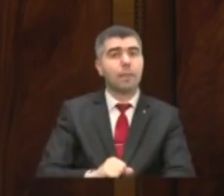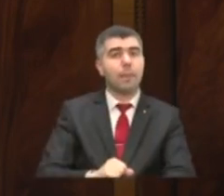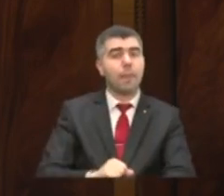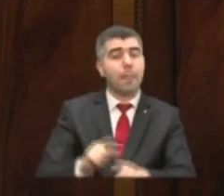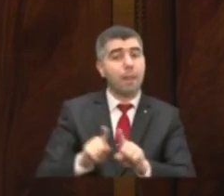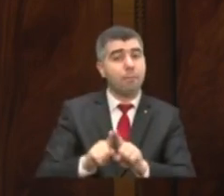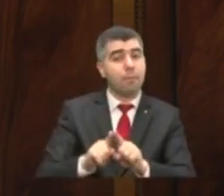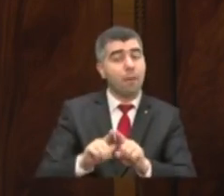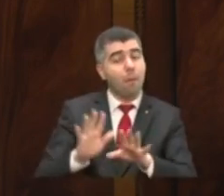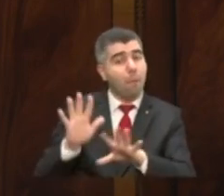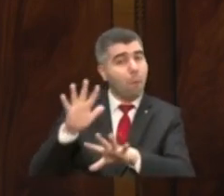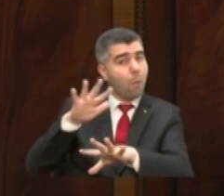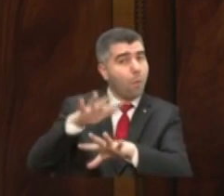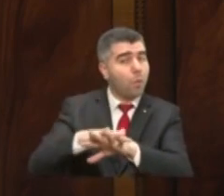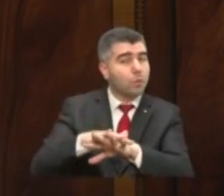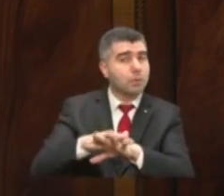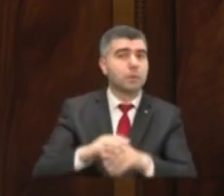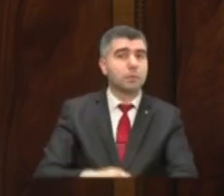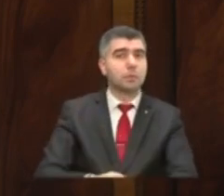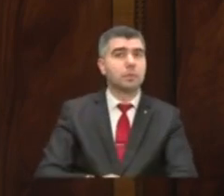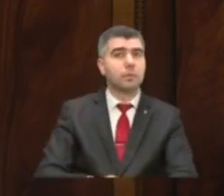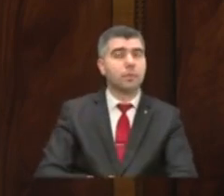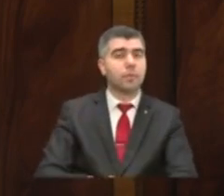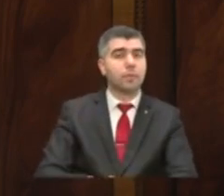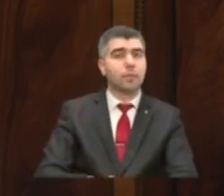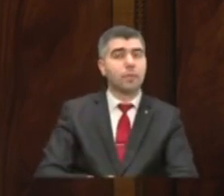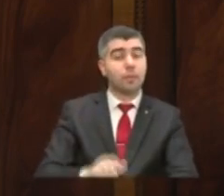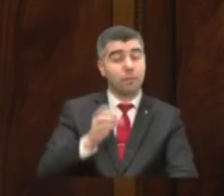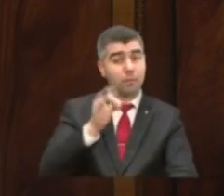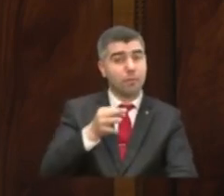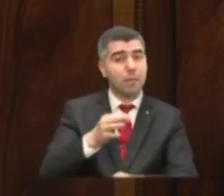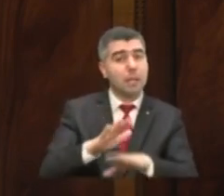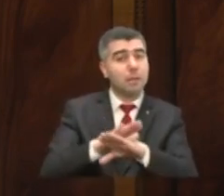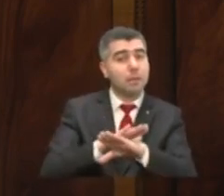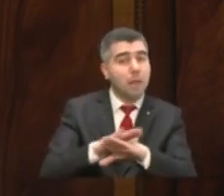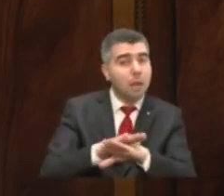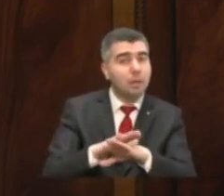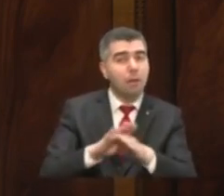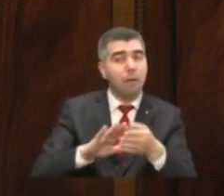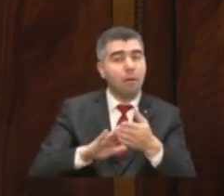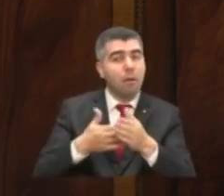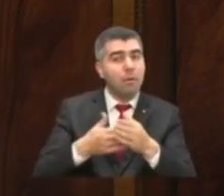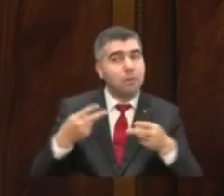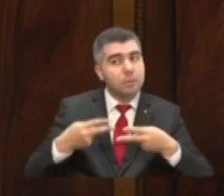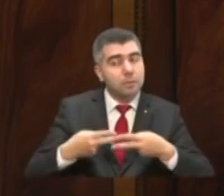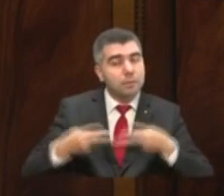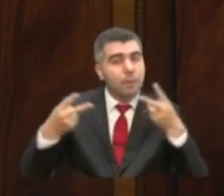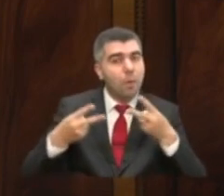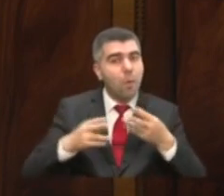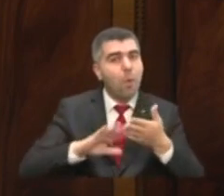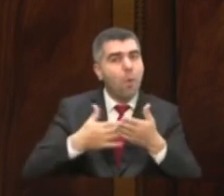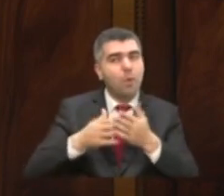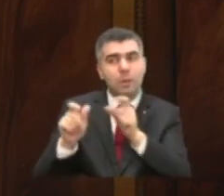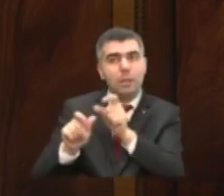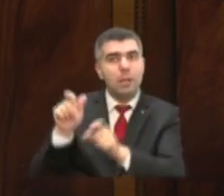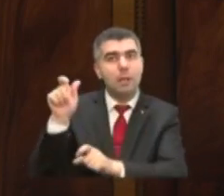تعبوي يرد الاعتبار للفعل السياسي ويعيد الثقة المواطنات